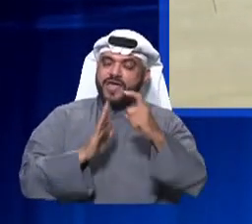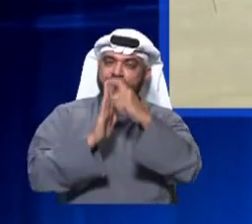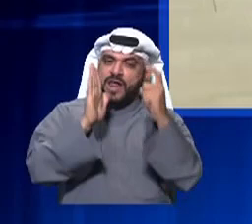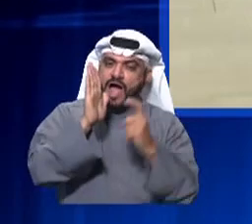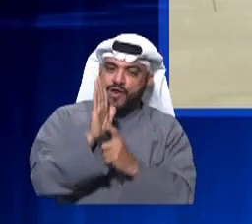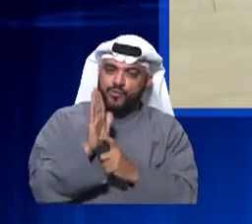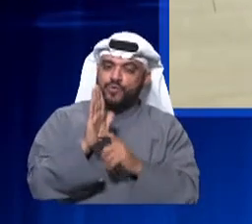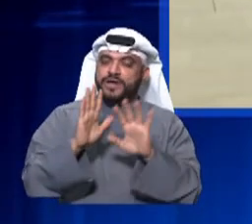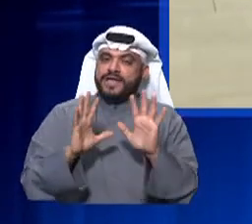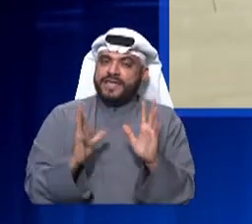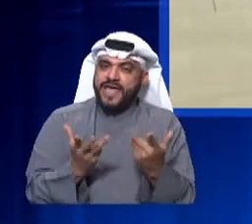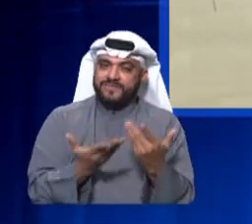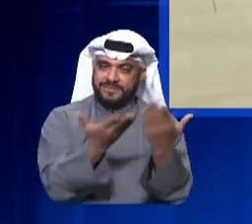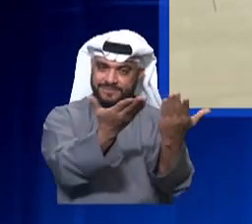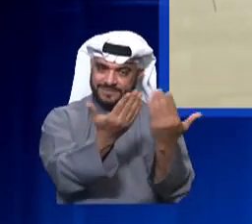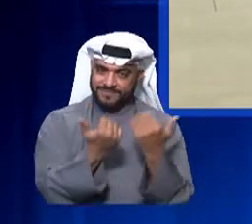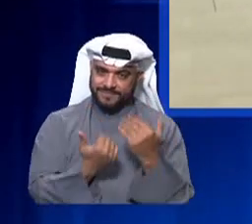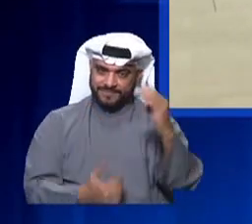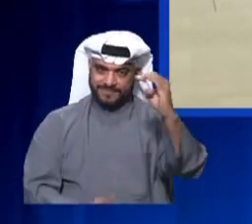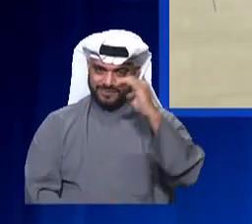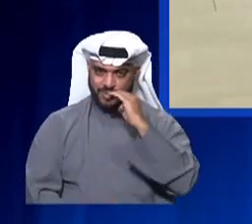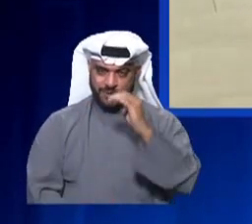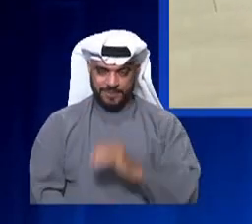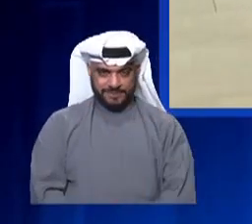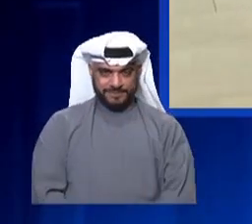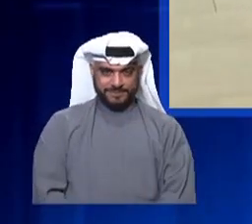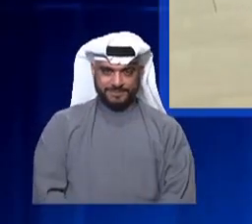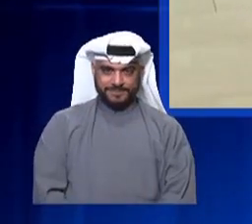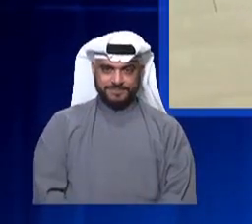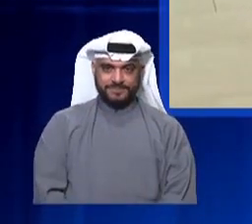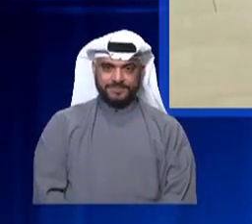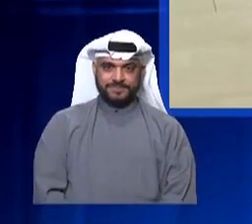فيها إلى حد الآن.